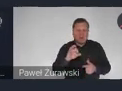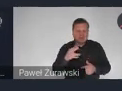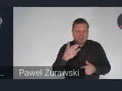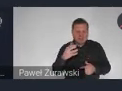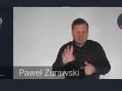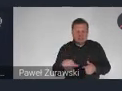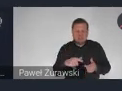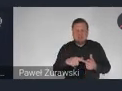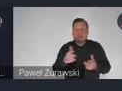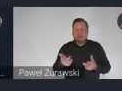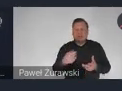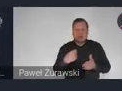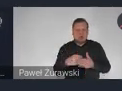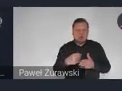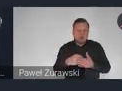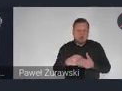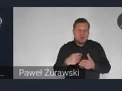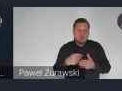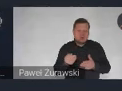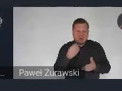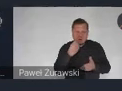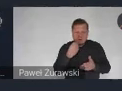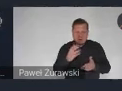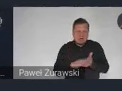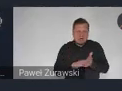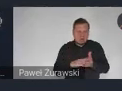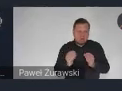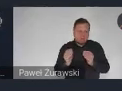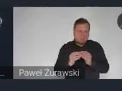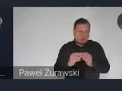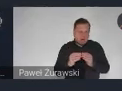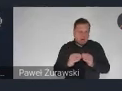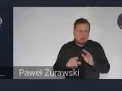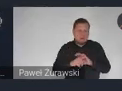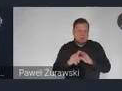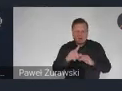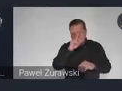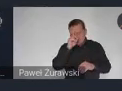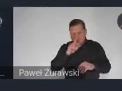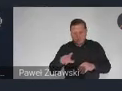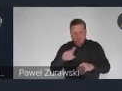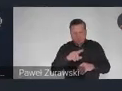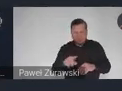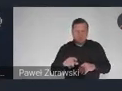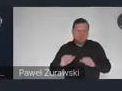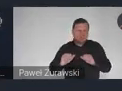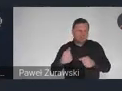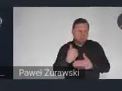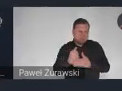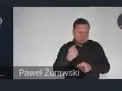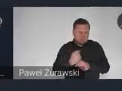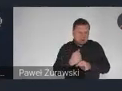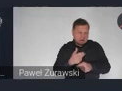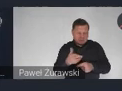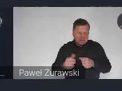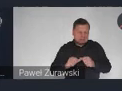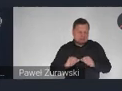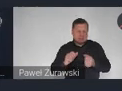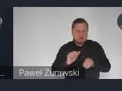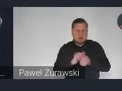koszty kary grzywien nagrody premie dla osób zajmujących się realizacją zadania czy ekwiwalent za